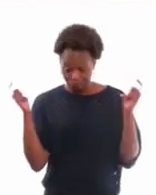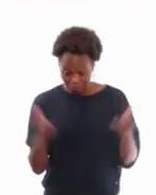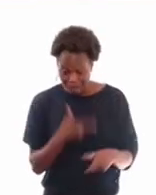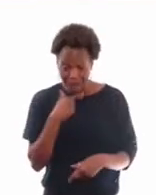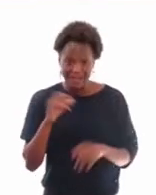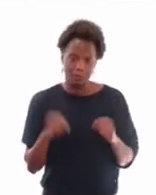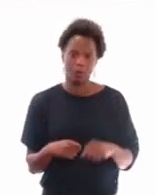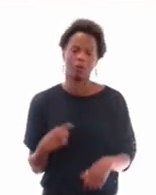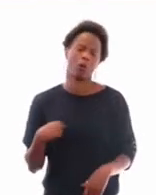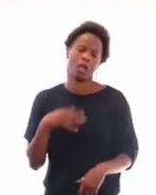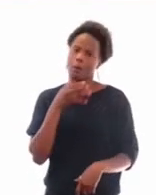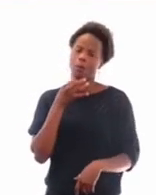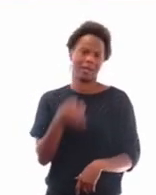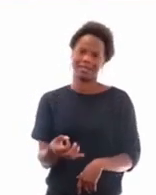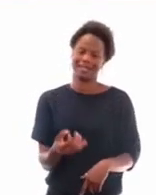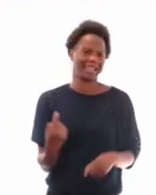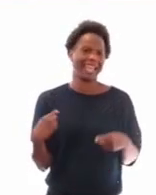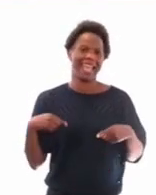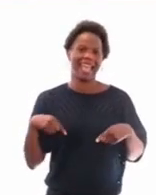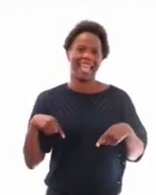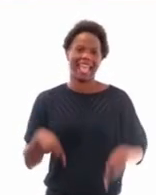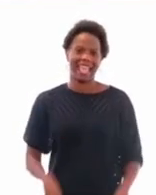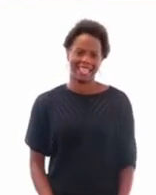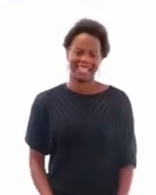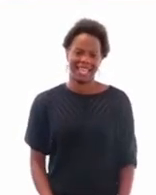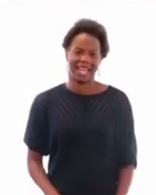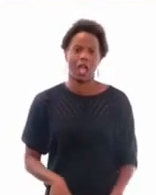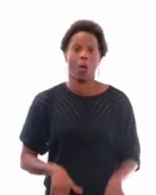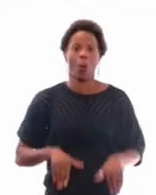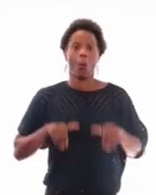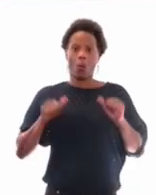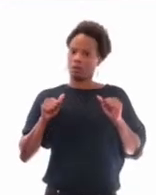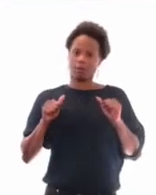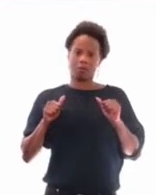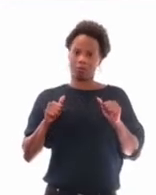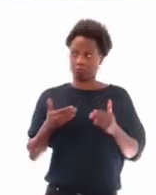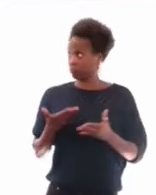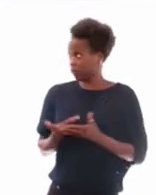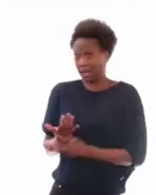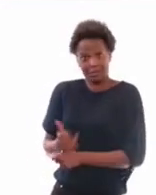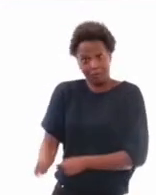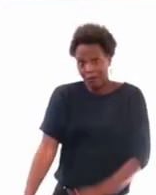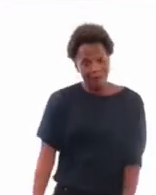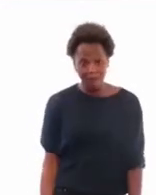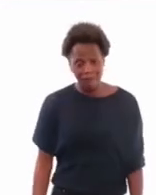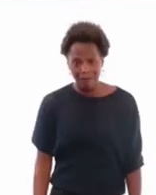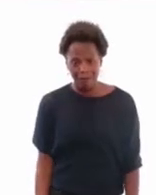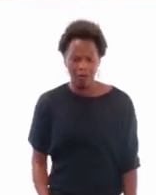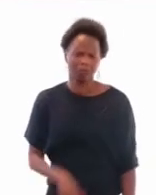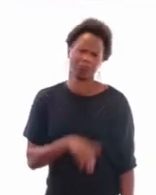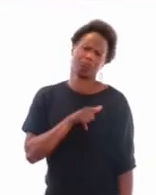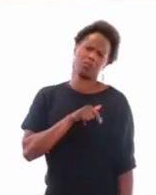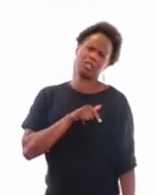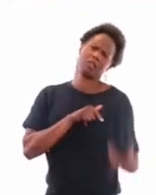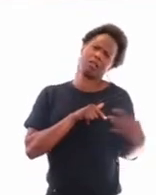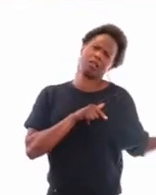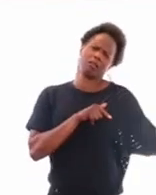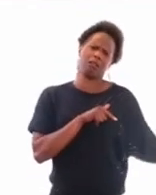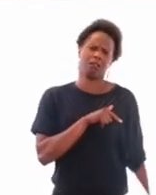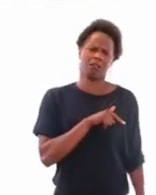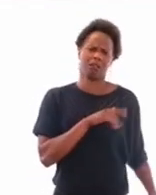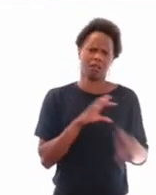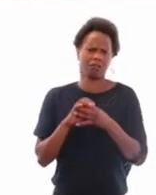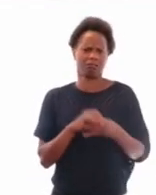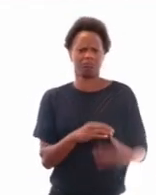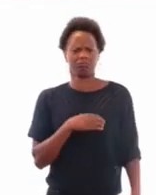laisser dire qu'il y a un désengagement de l'État, parce que dans les faits, c'est faux. Sur les policiers, sur les policiers nationaux